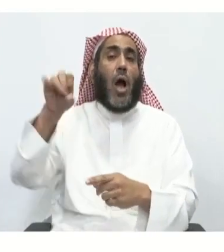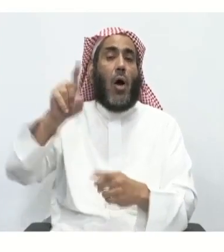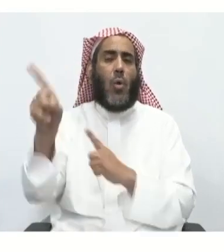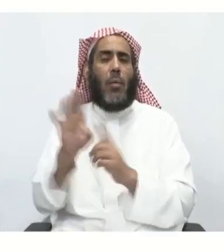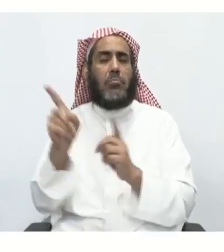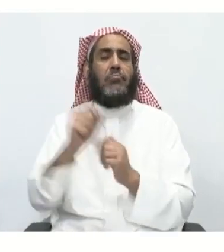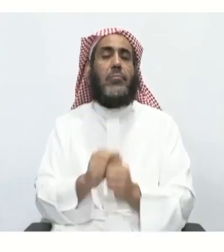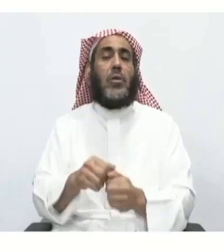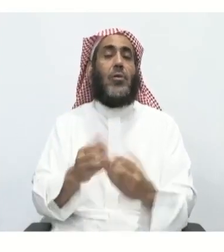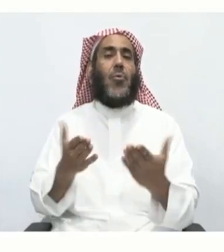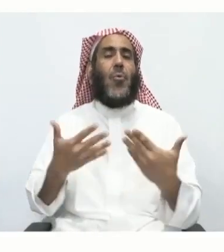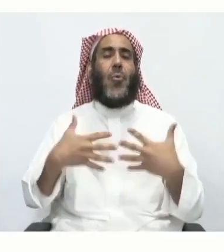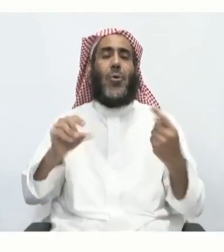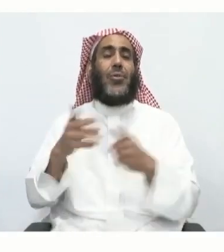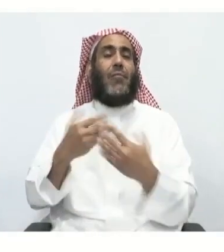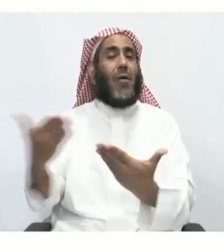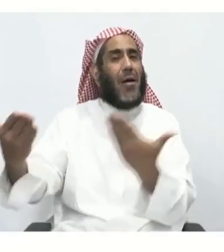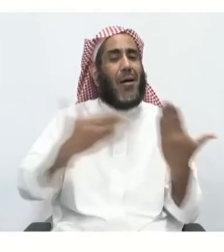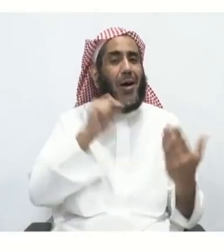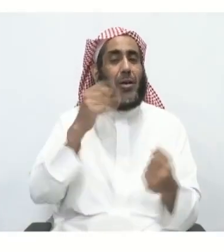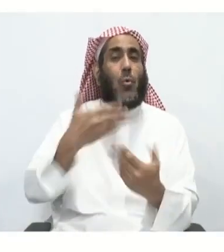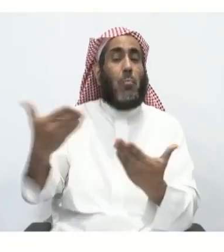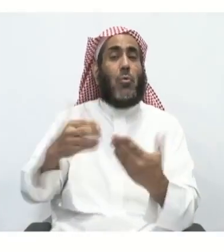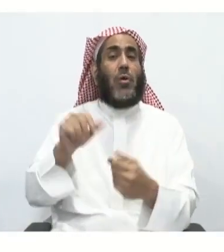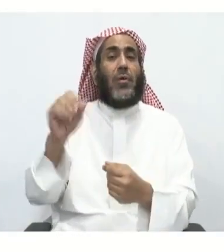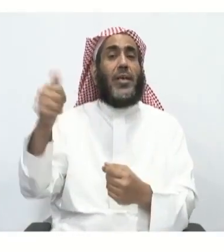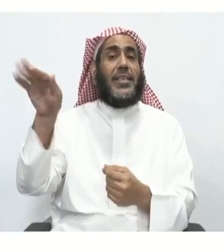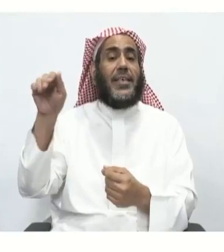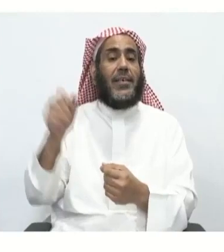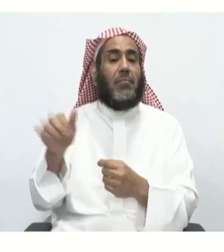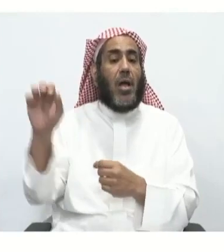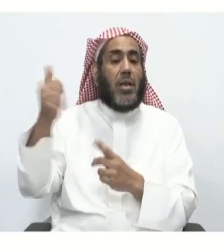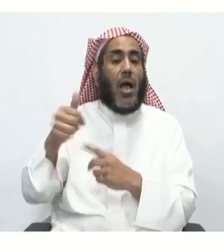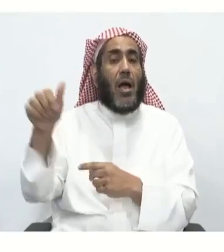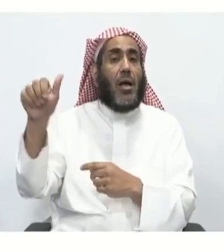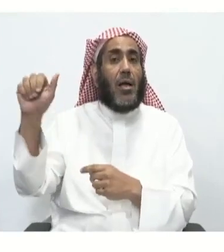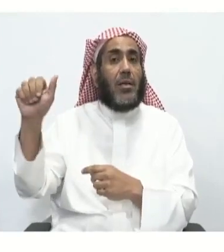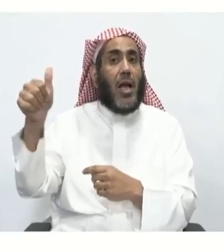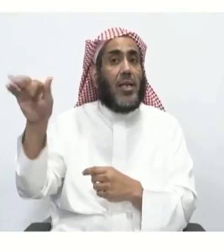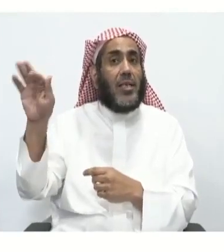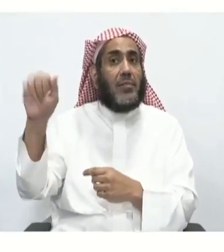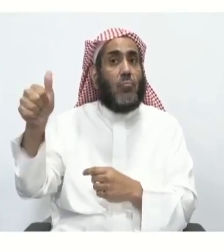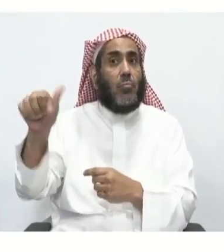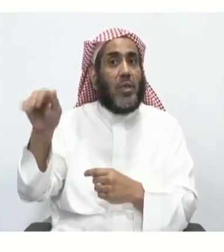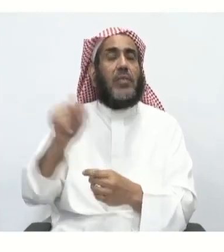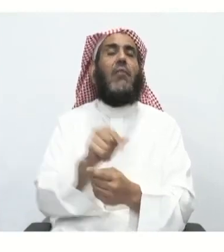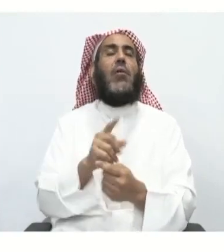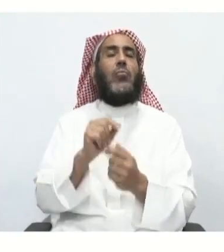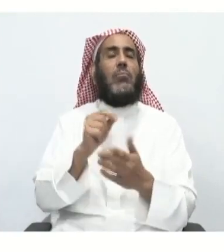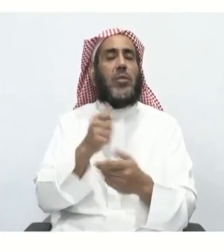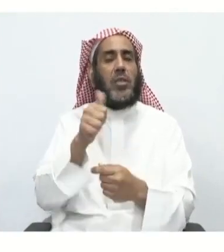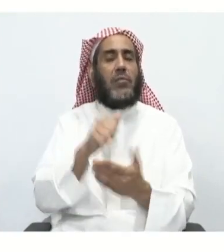احتفى الرجل بضيوفه هنا تقول احتفى الف الوصل همزه الوصل تحذف لان لوجود همزه